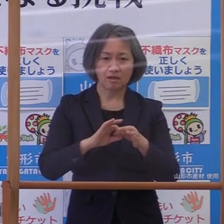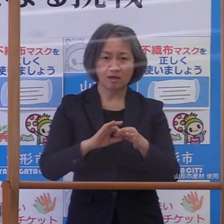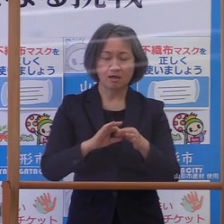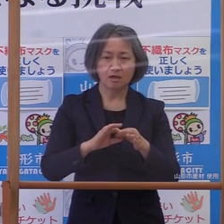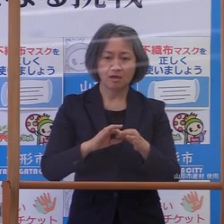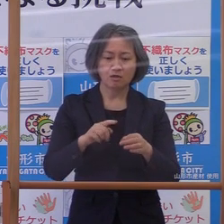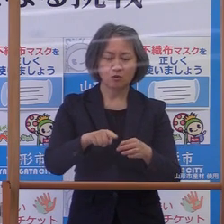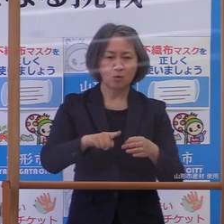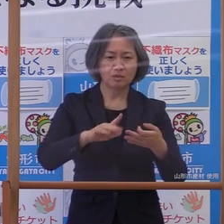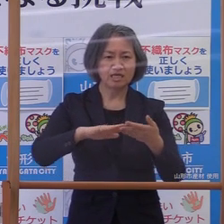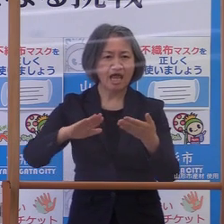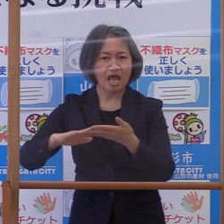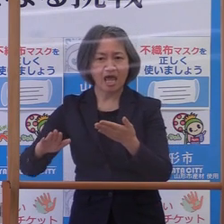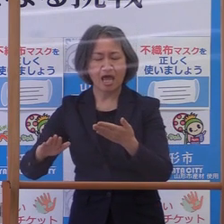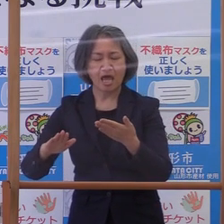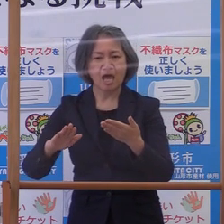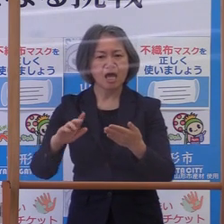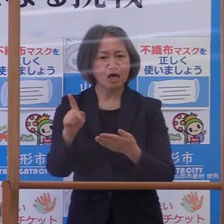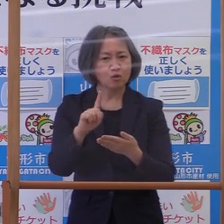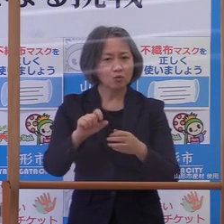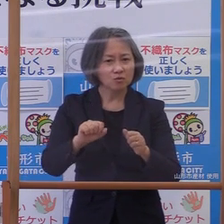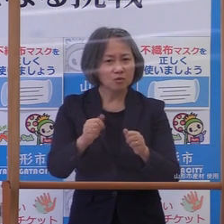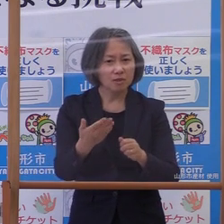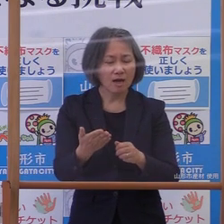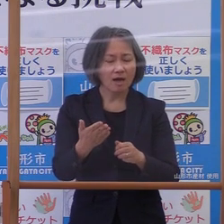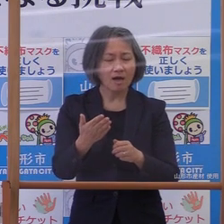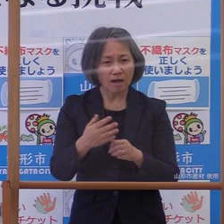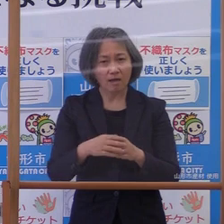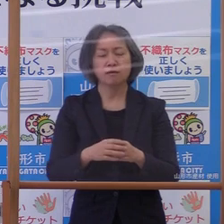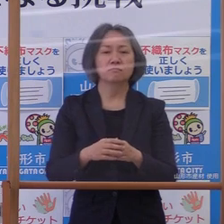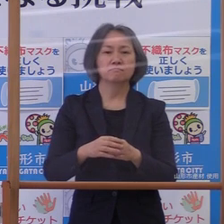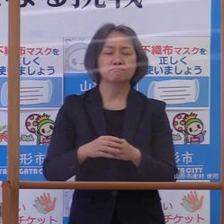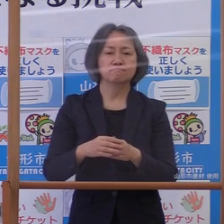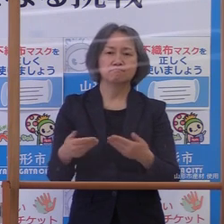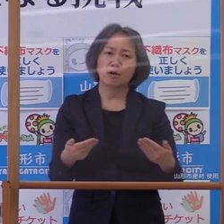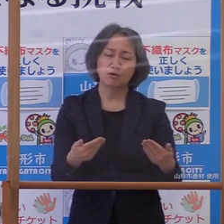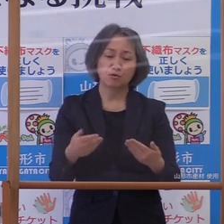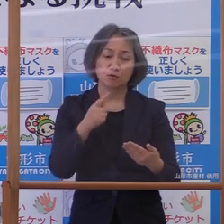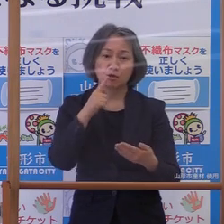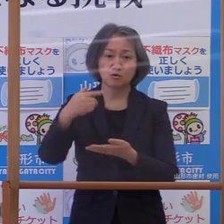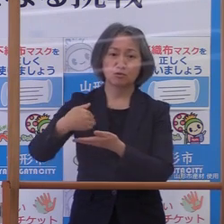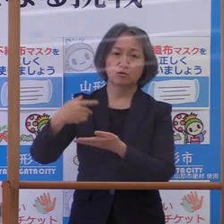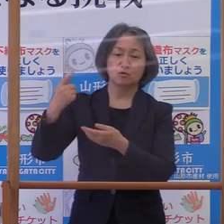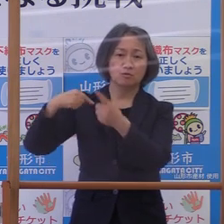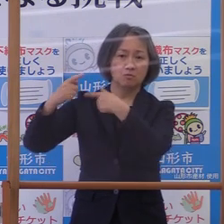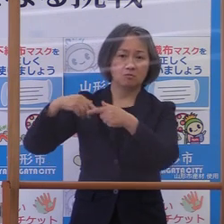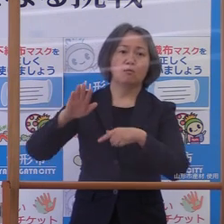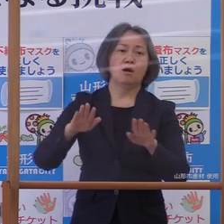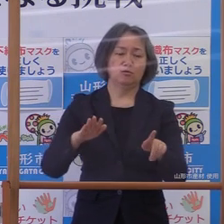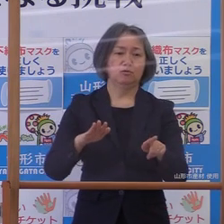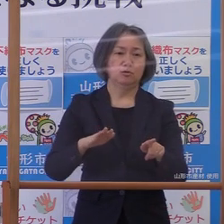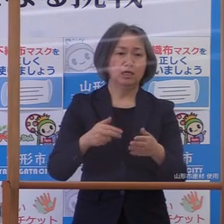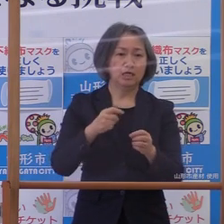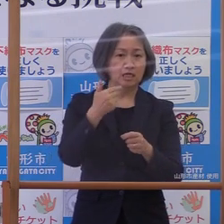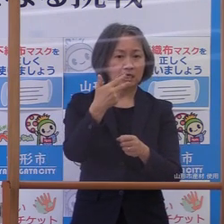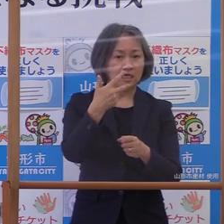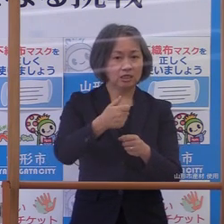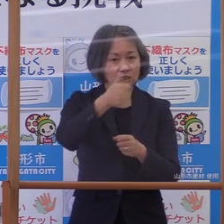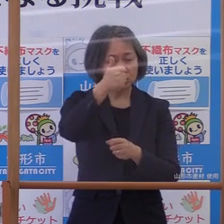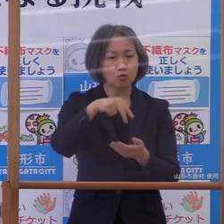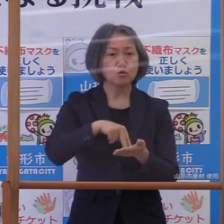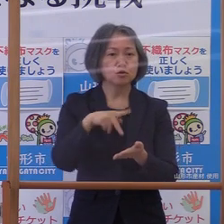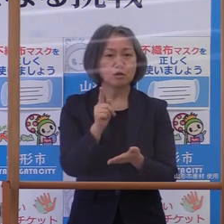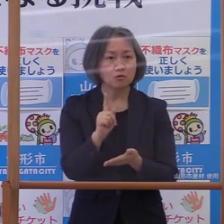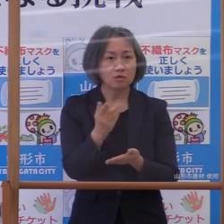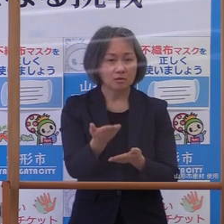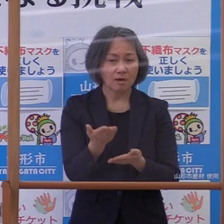レーとかも見えない状況というふうな報道がありましたが、市長としてはどのように考えていらっしゃいますか。 はい、聖